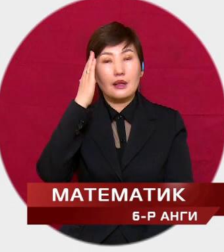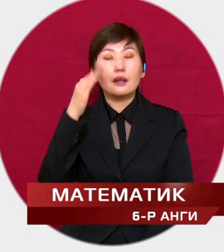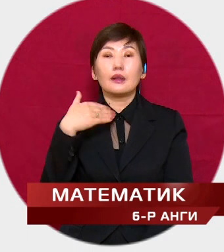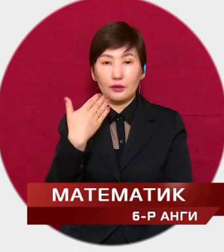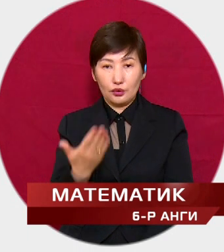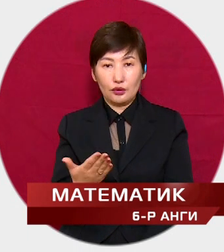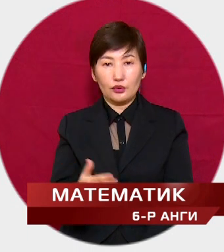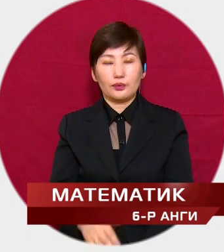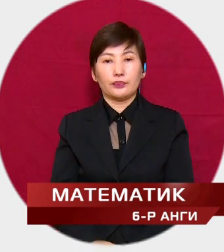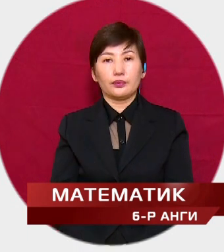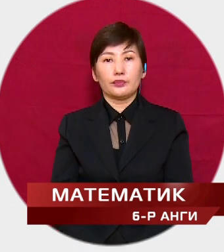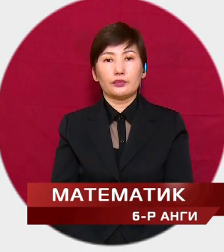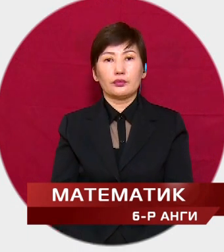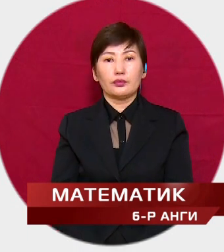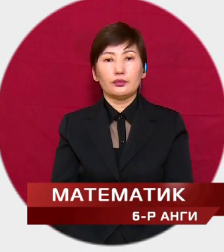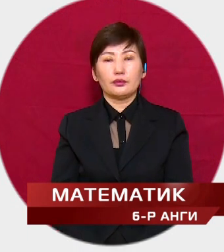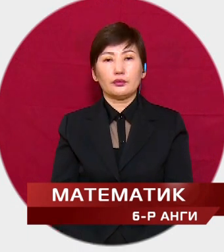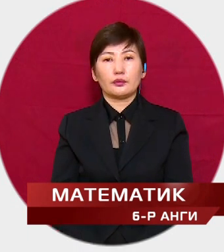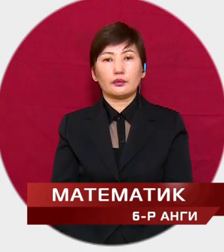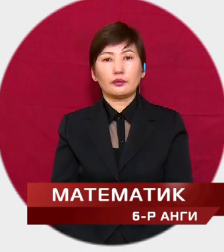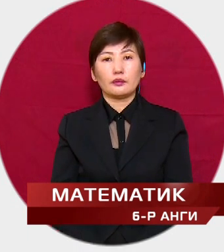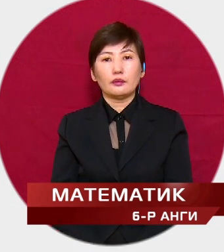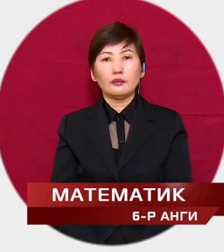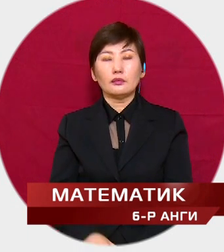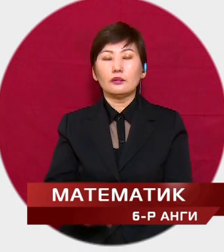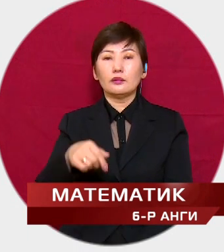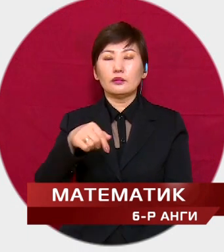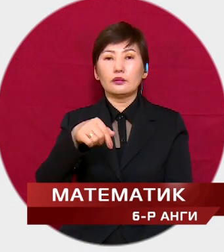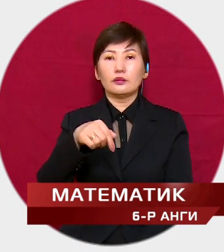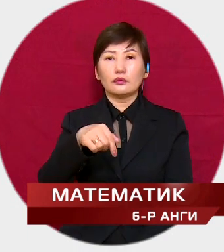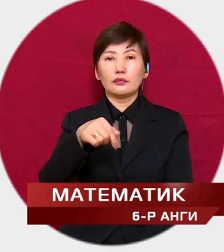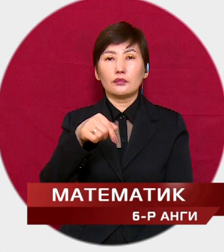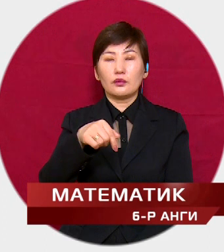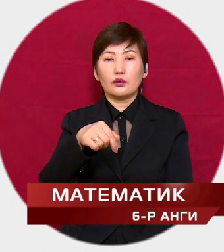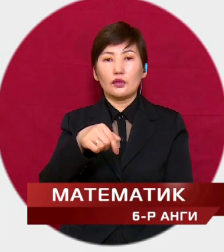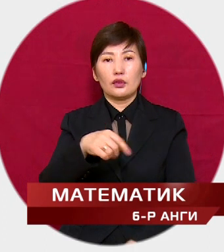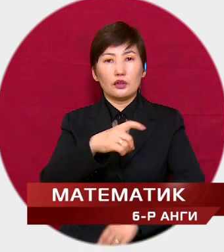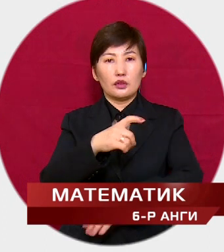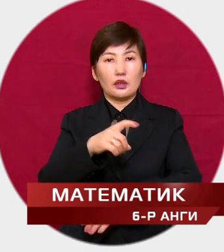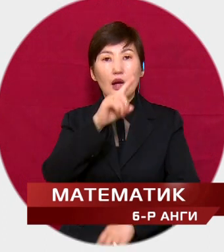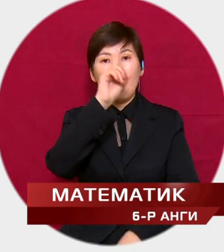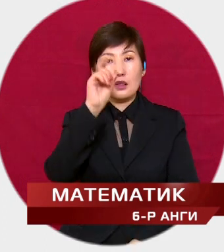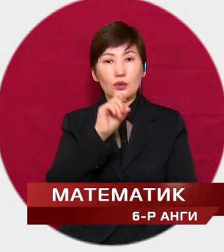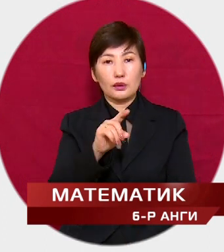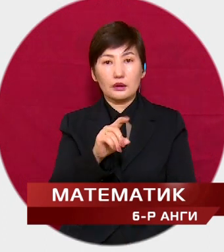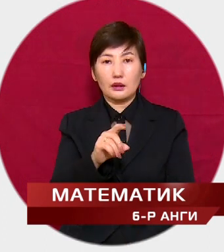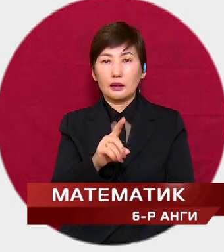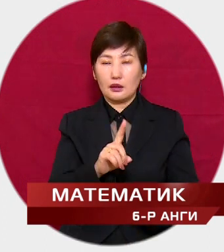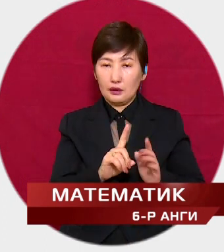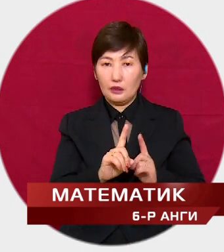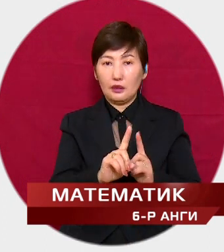За. За тэгэд өнөөдөр жишээний юуны дагуу асуултын дагуу эмнэлэг